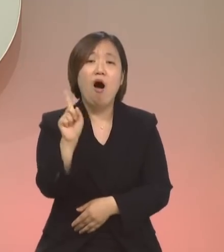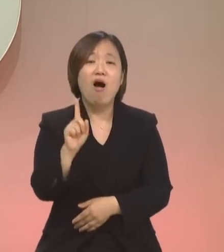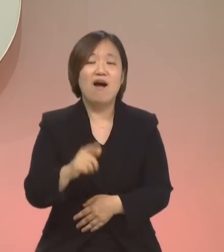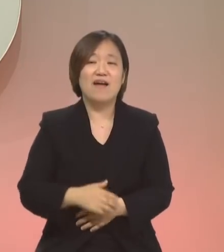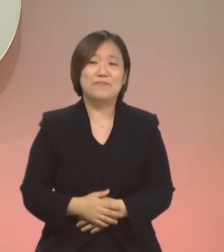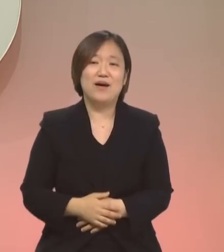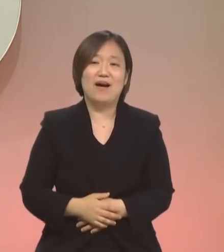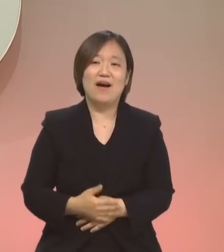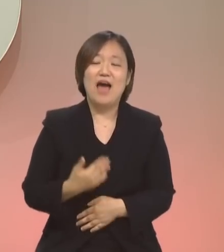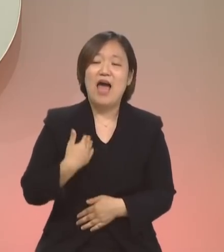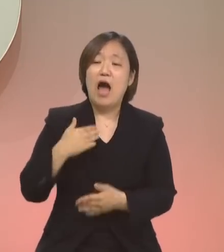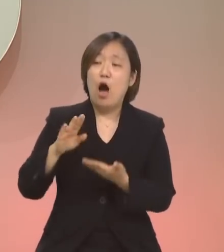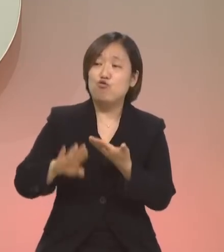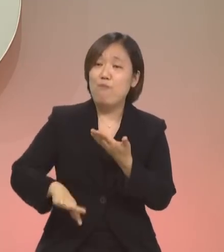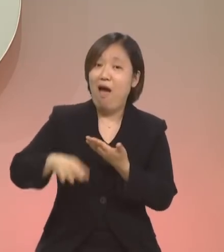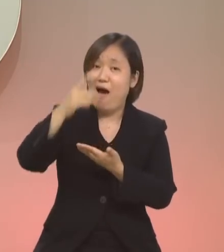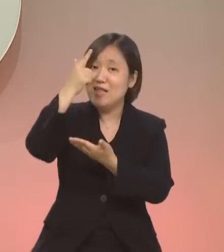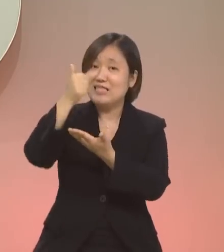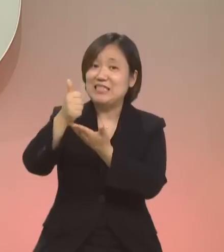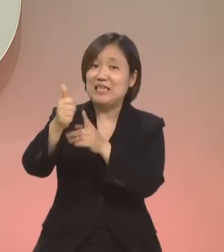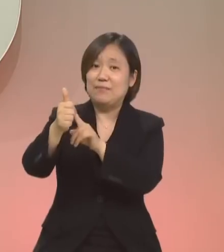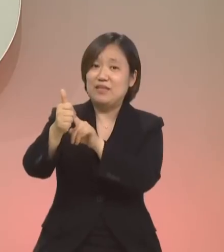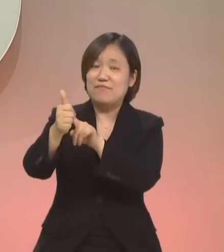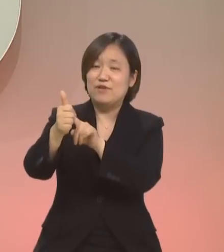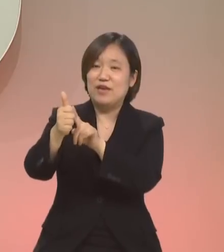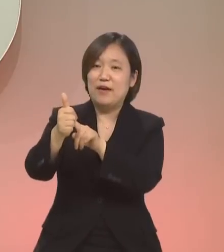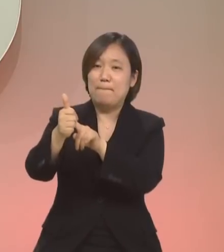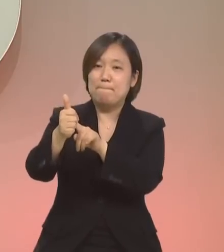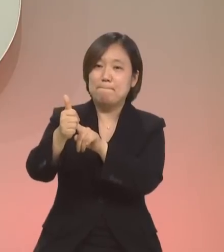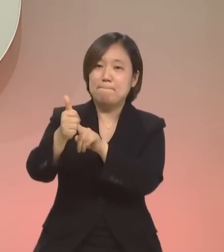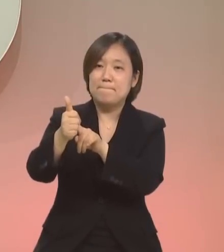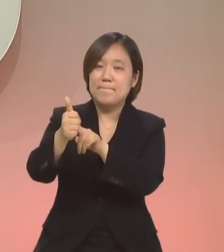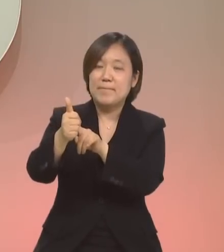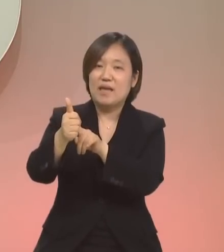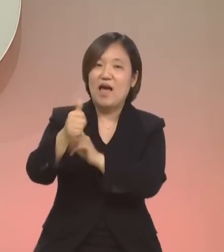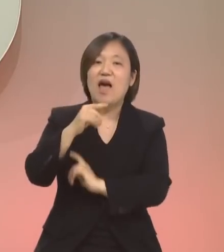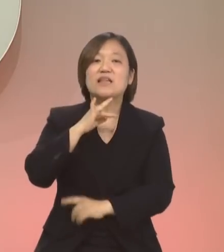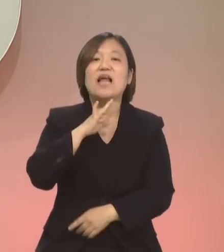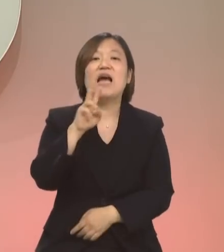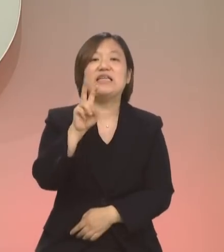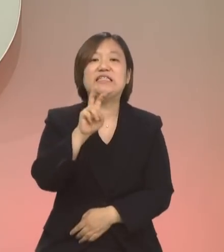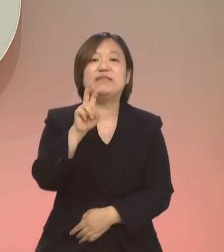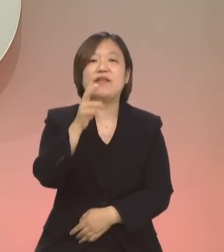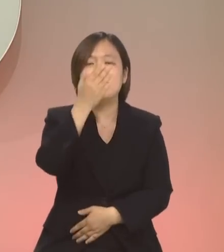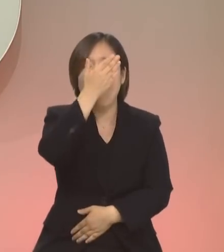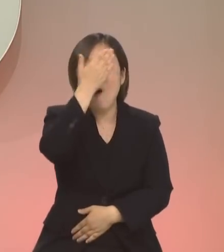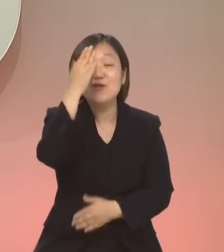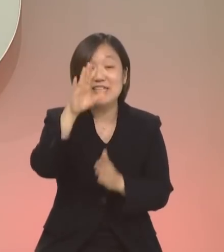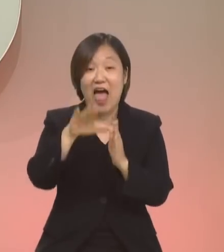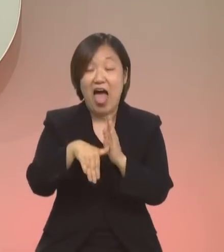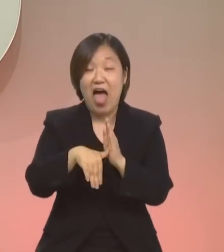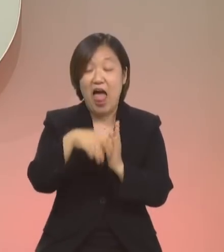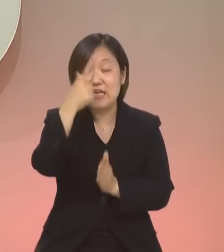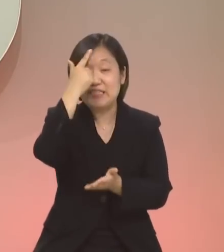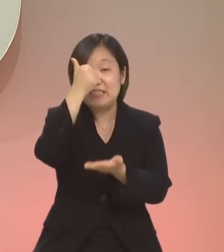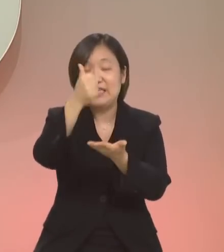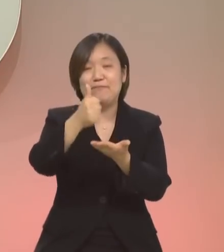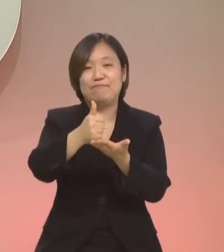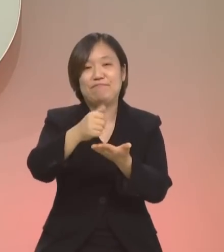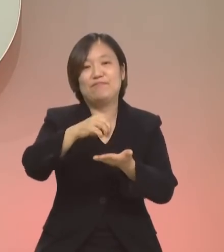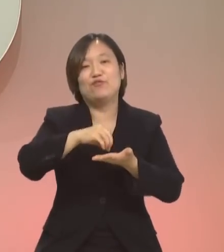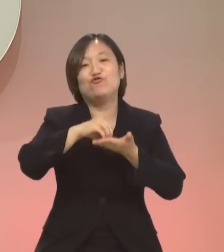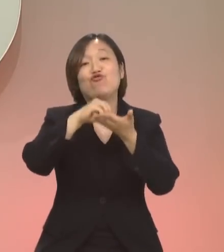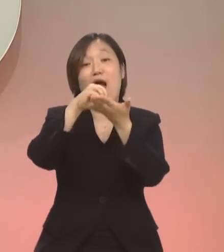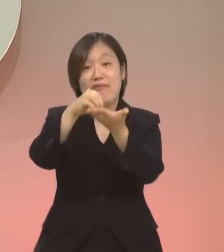이 후베스 님이이 스님이 20대 젊은 나의 출가를 했어요 20대 젊은